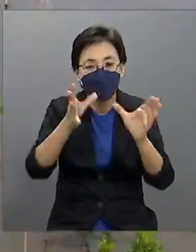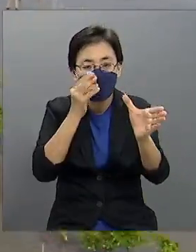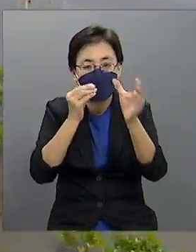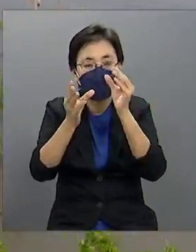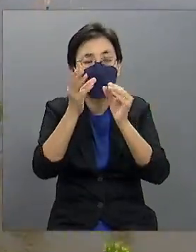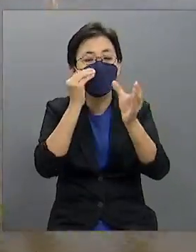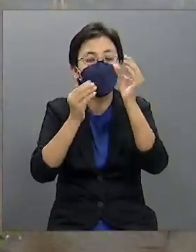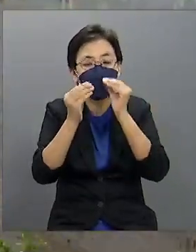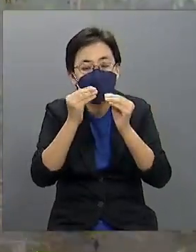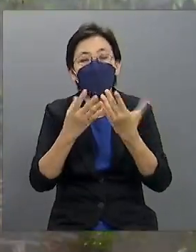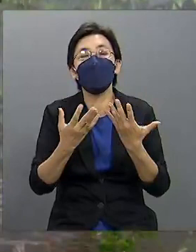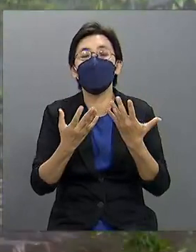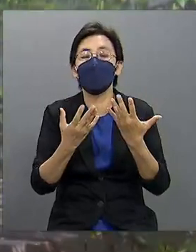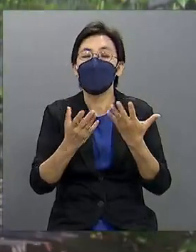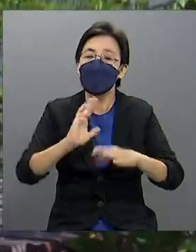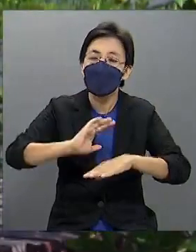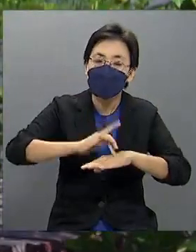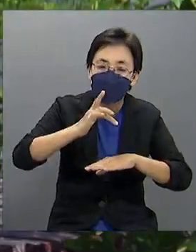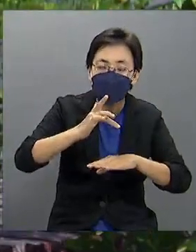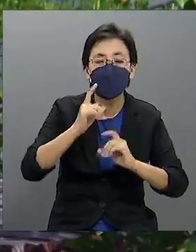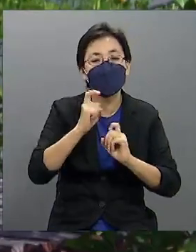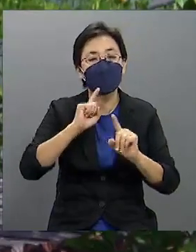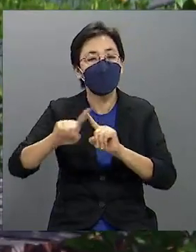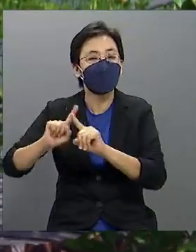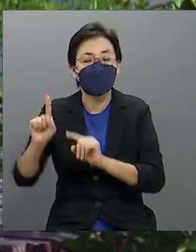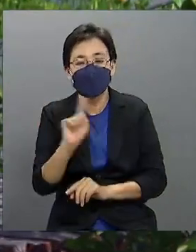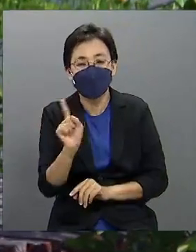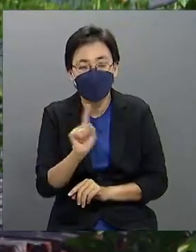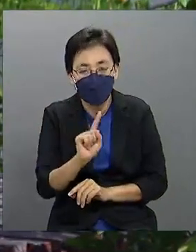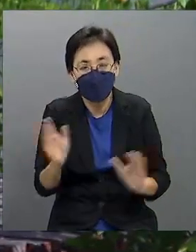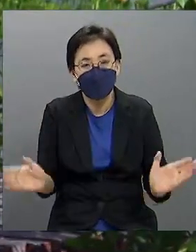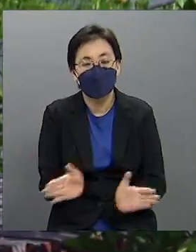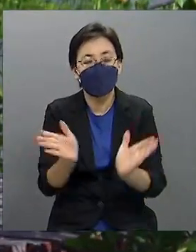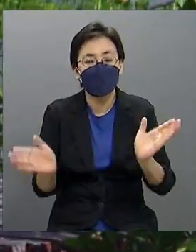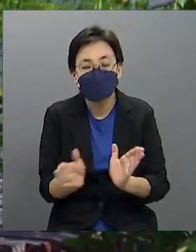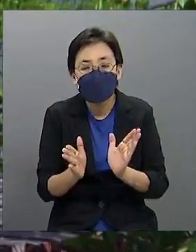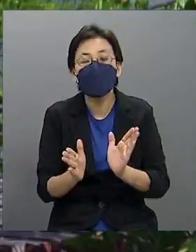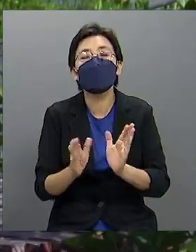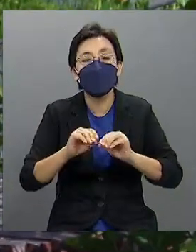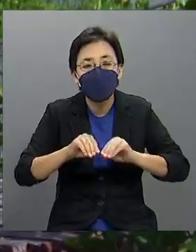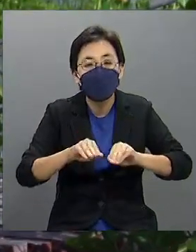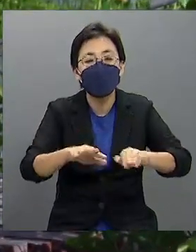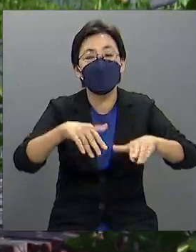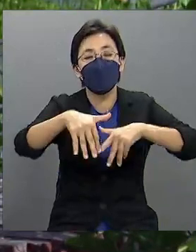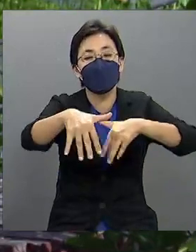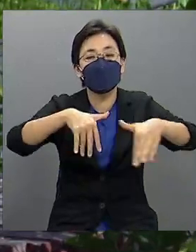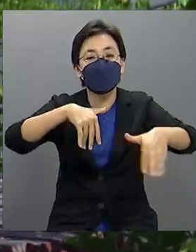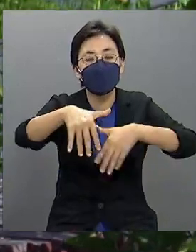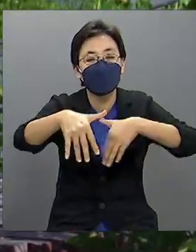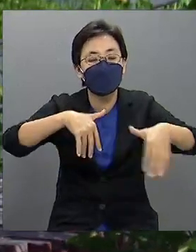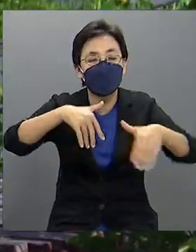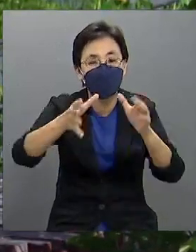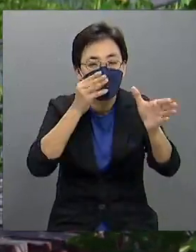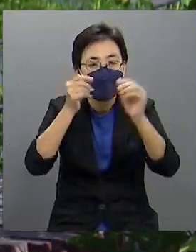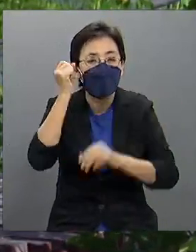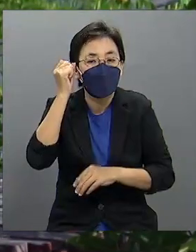ติของชาบ้านที่นี่รวมไปถึงการส่งเสริมกให้ความรู้ ความเข้าใจและการปลกจตสำนึกให้ชาวบ้านเกิดความอนุรักษ์